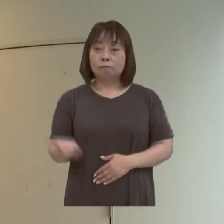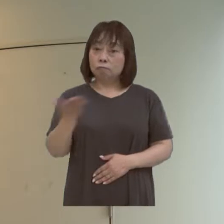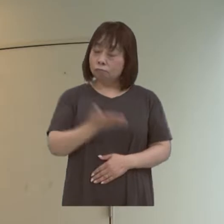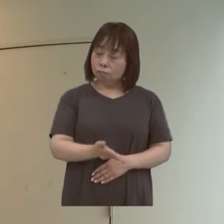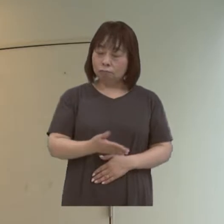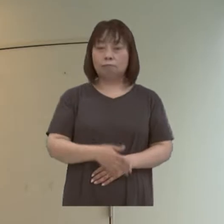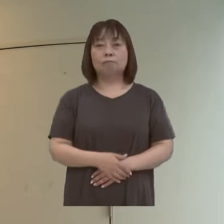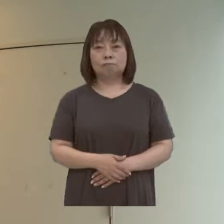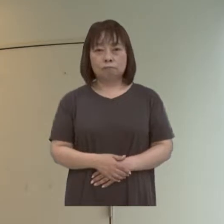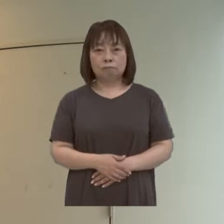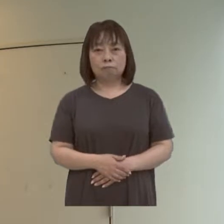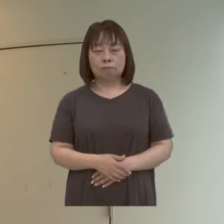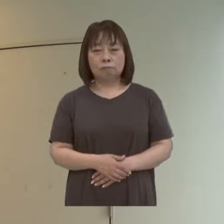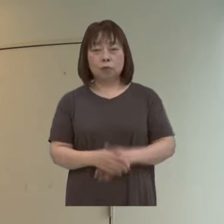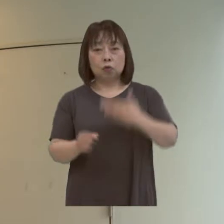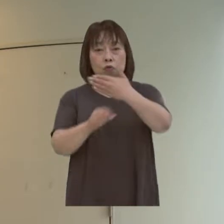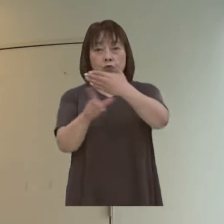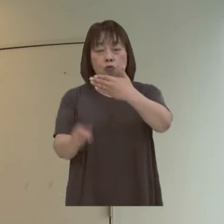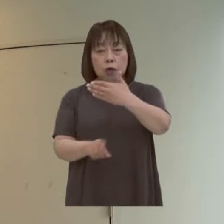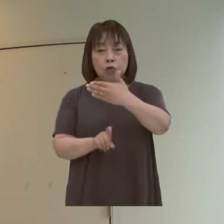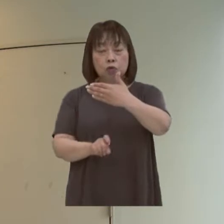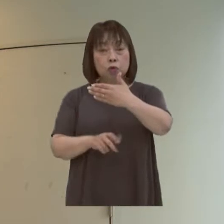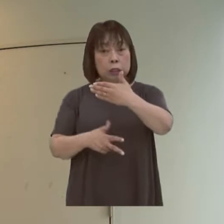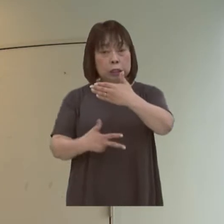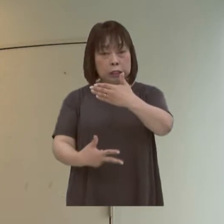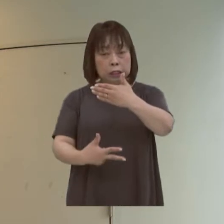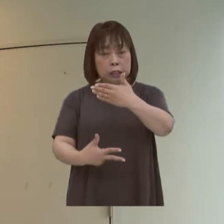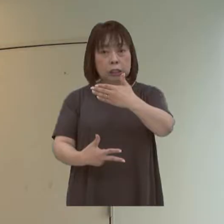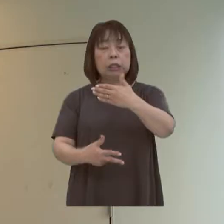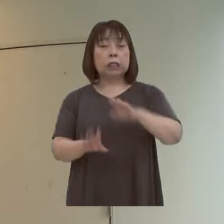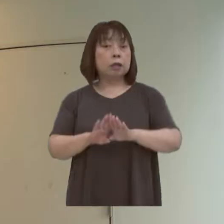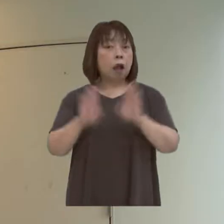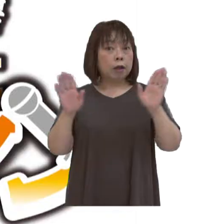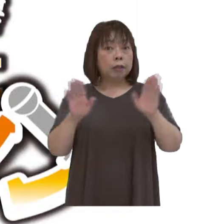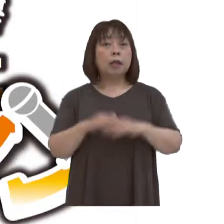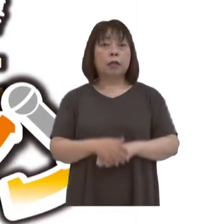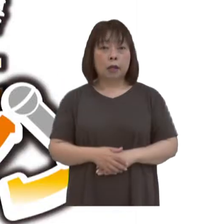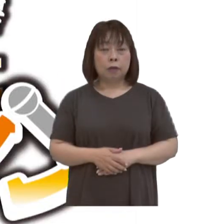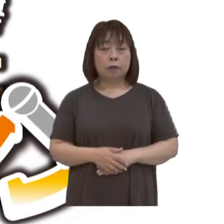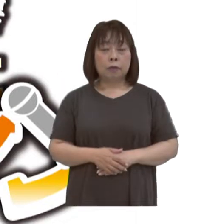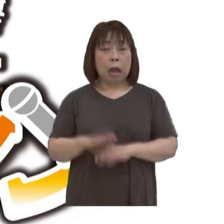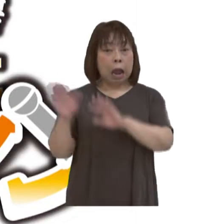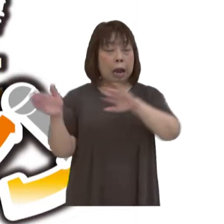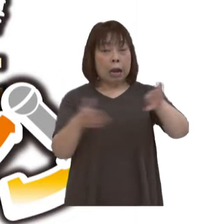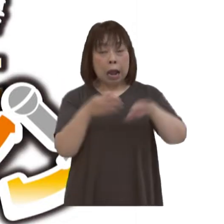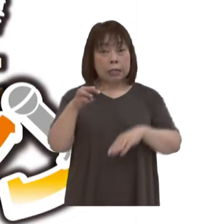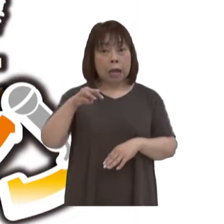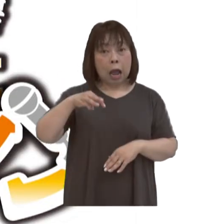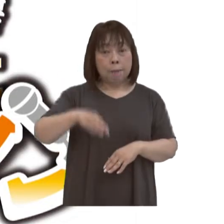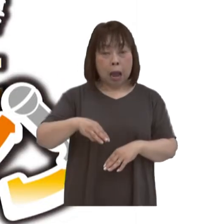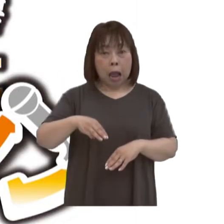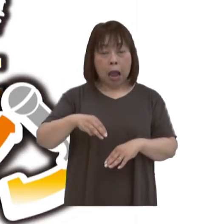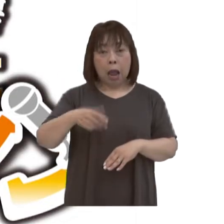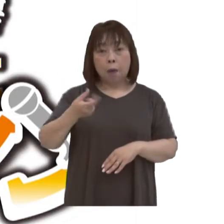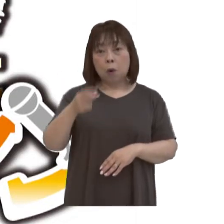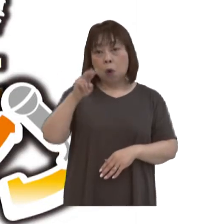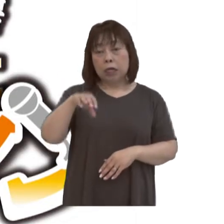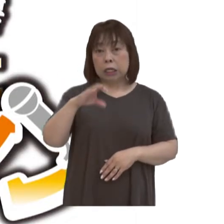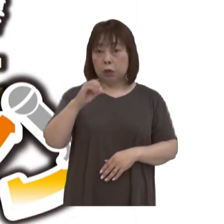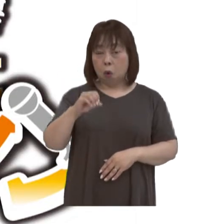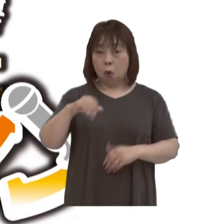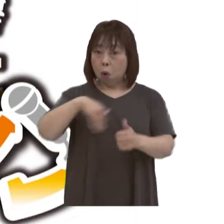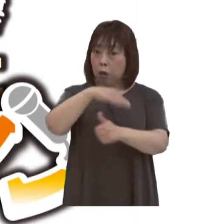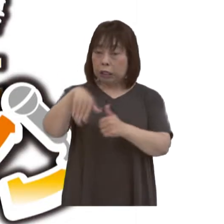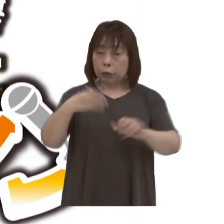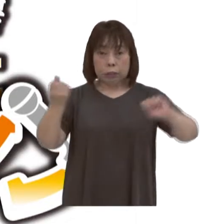次に紹介するのは9月17日土曜日に開催される風間守夫一人芝居、帰ってきた